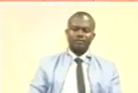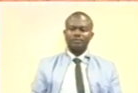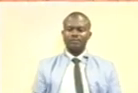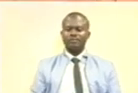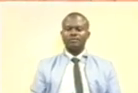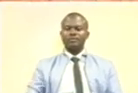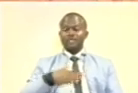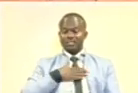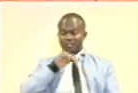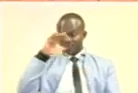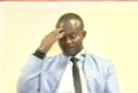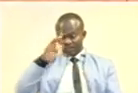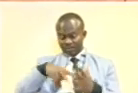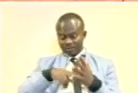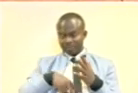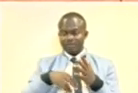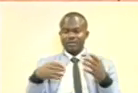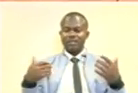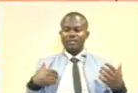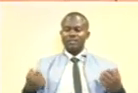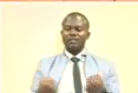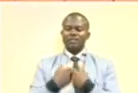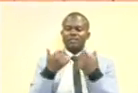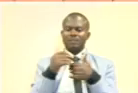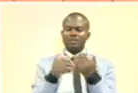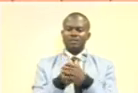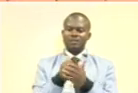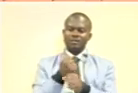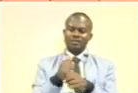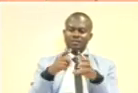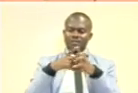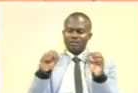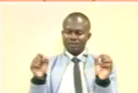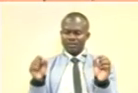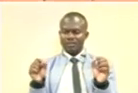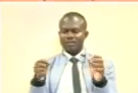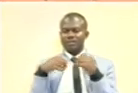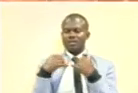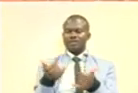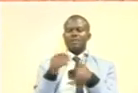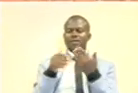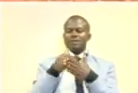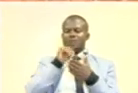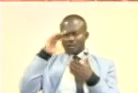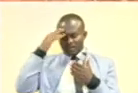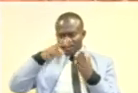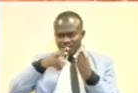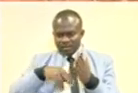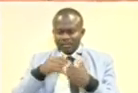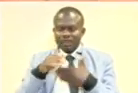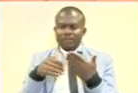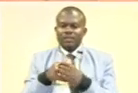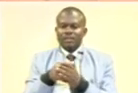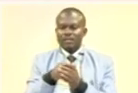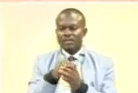nazi gusoma ari ingaruka byangiriye ubu ngubu mba narakoreye premi ubu ngubu kuba nazi gusoma